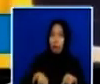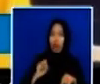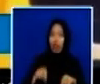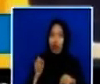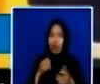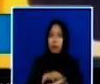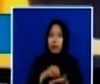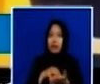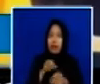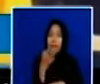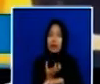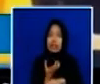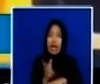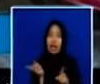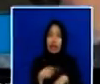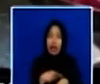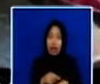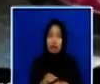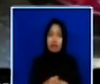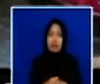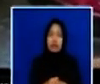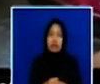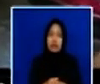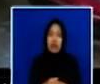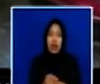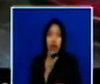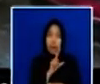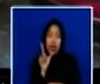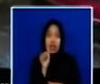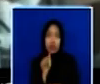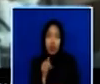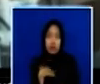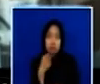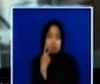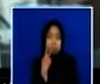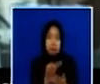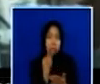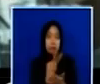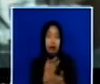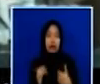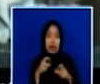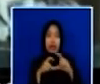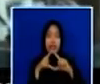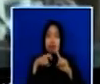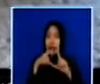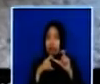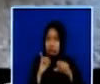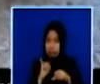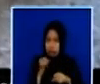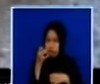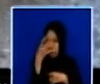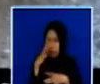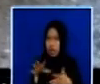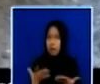di Desa Gumelar Kecamatan Balong dari laporan tersebut polisi memeriksa sejumlah saksi dan mendapatkan informasi bahwa